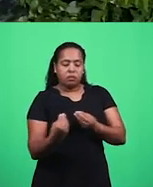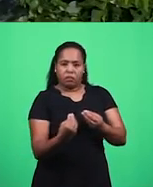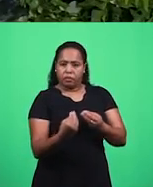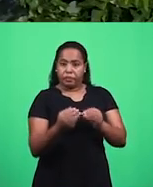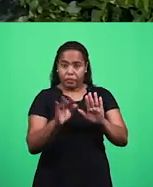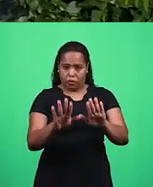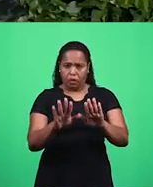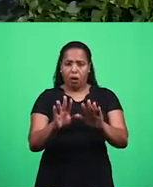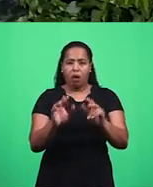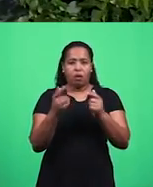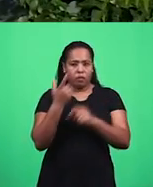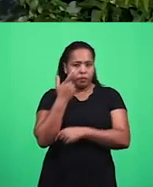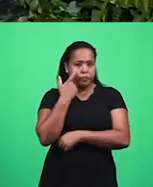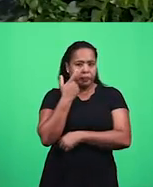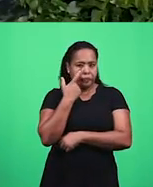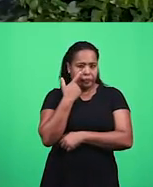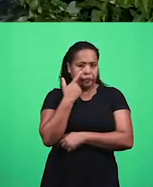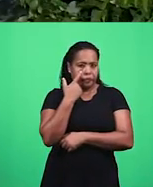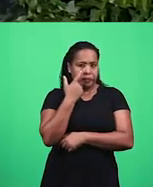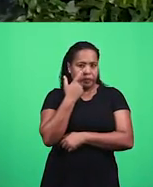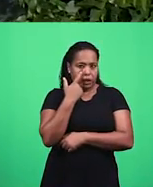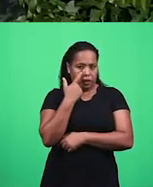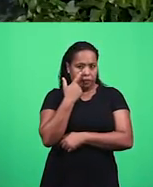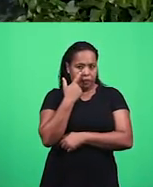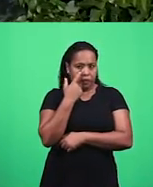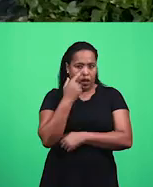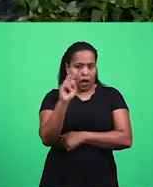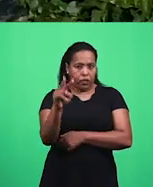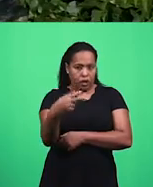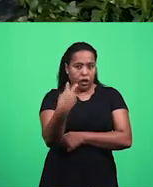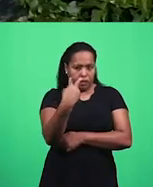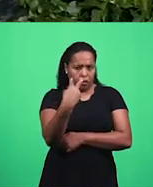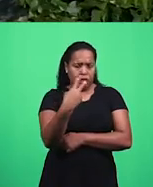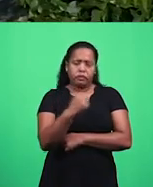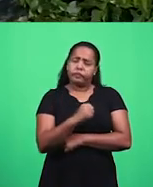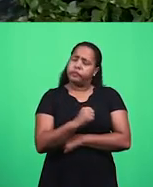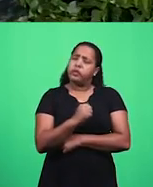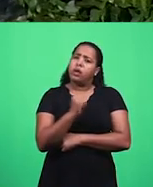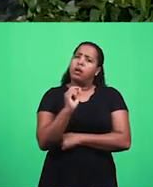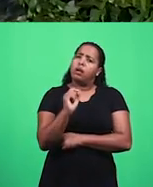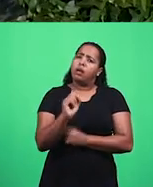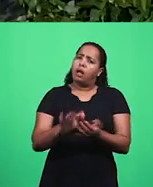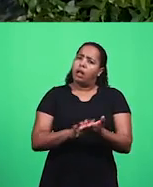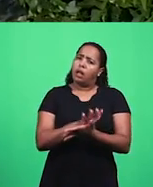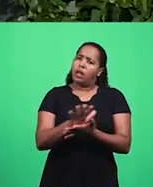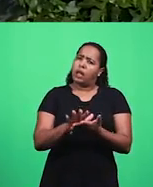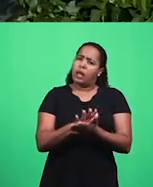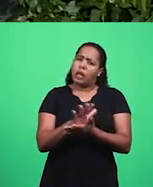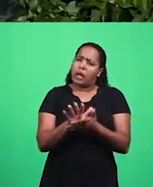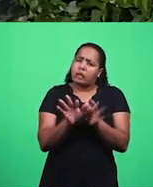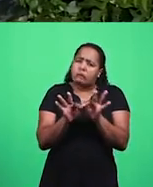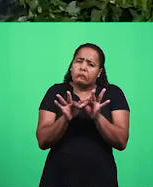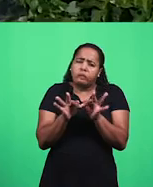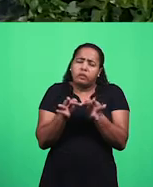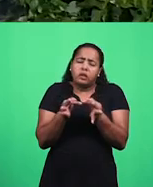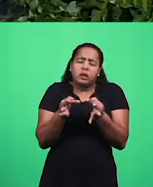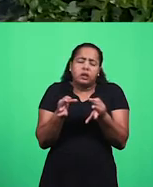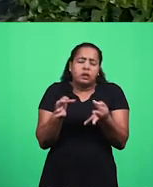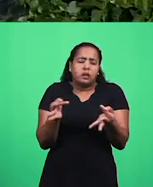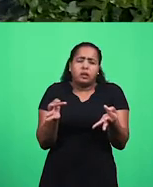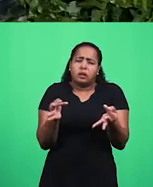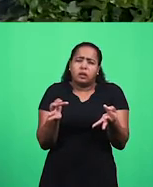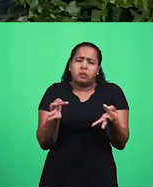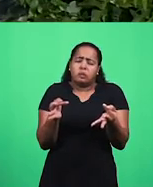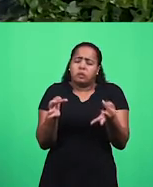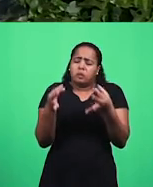помазать тело его, да, с ароматами пришла. Посмотрите, возлюбленные, все, кто слушает нас, нет ничего